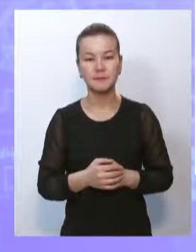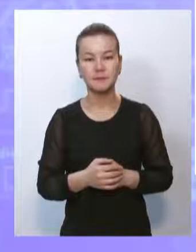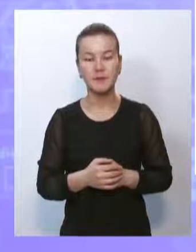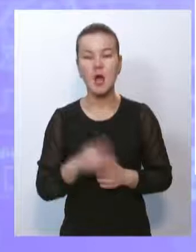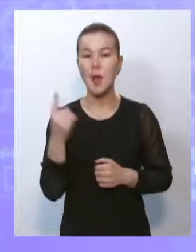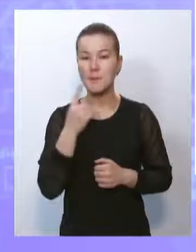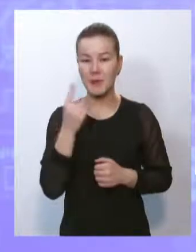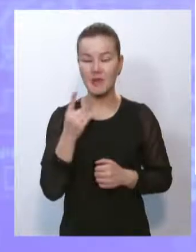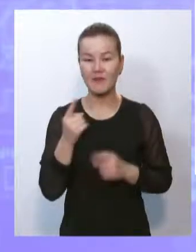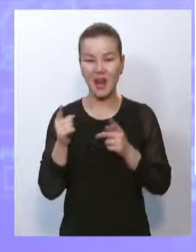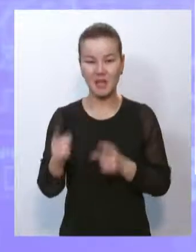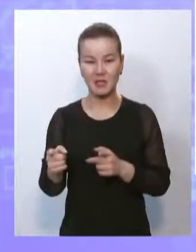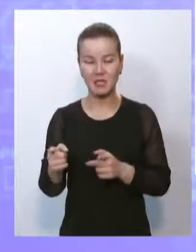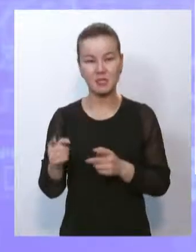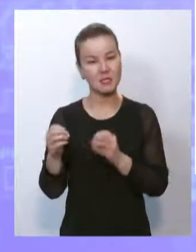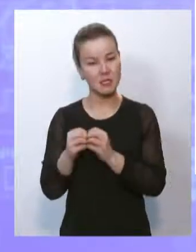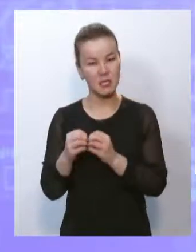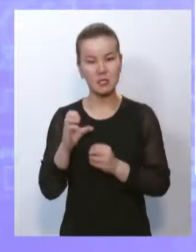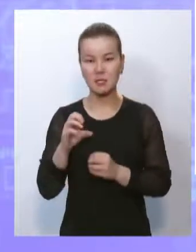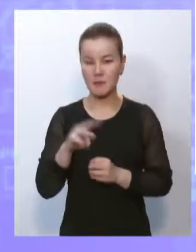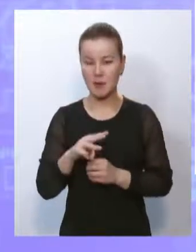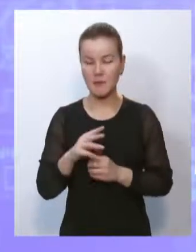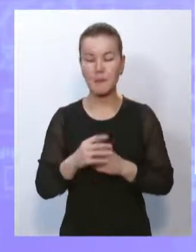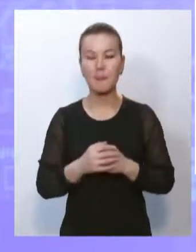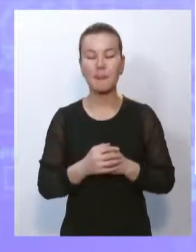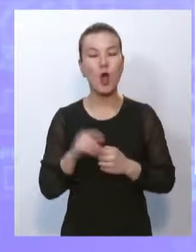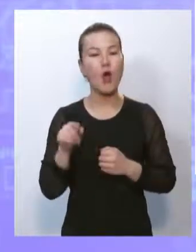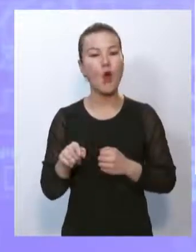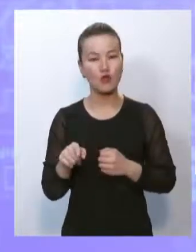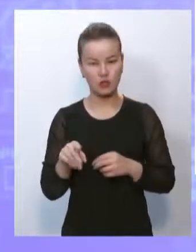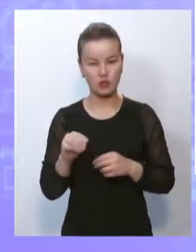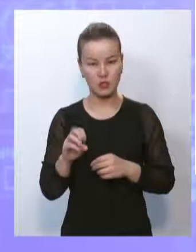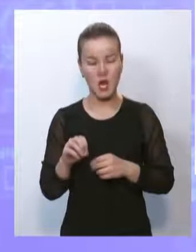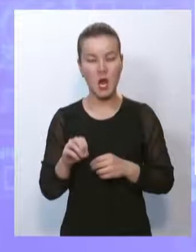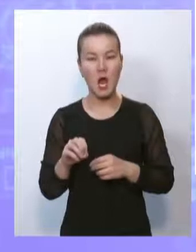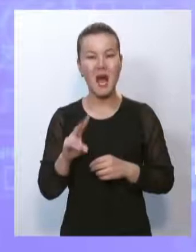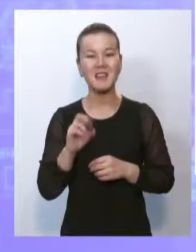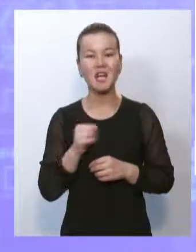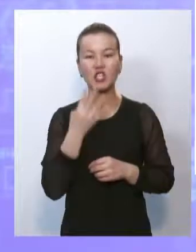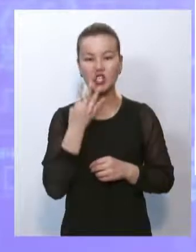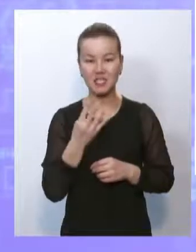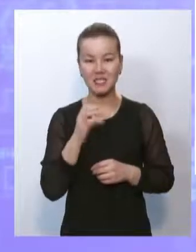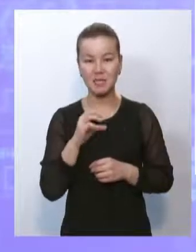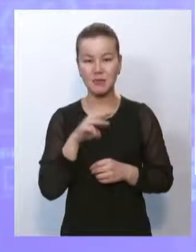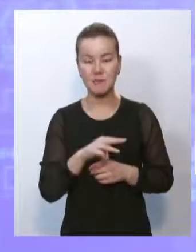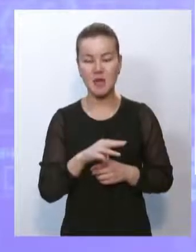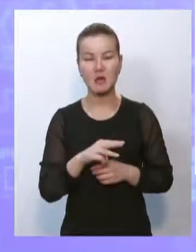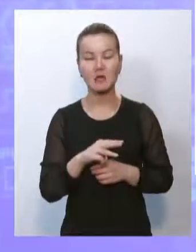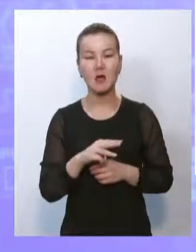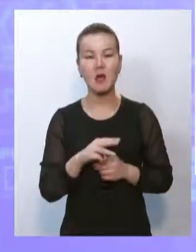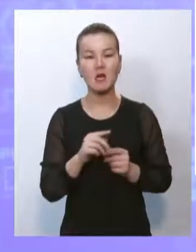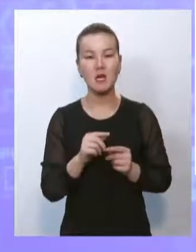первый отрезок 10 сантиметров он же на четыре сантиметра